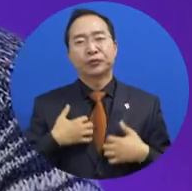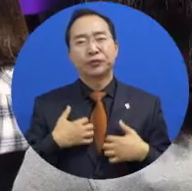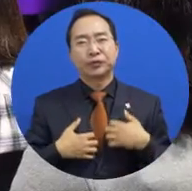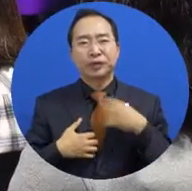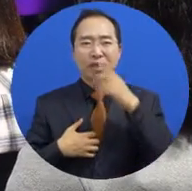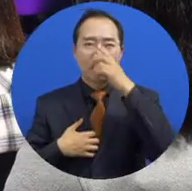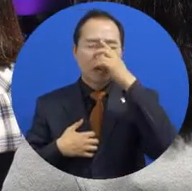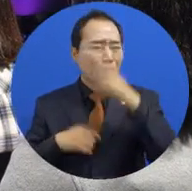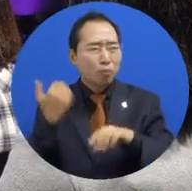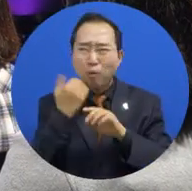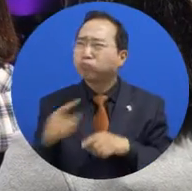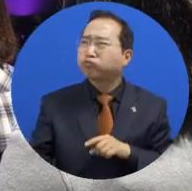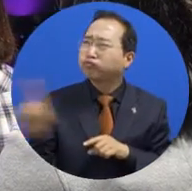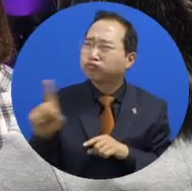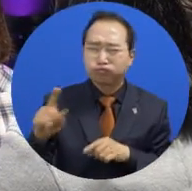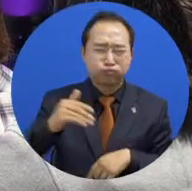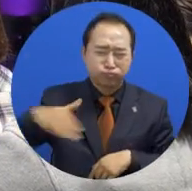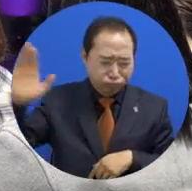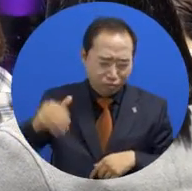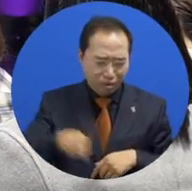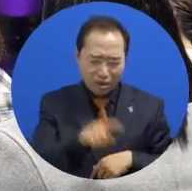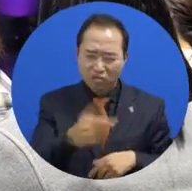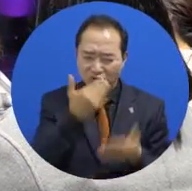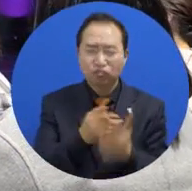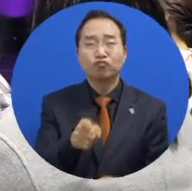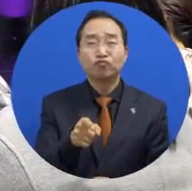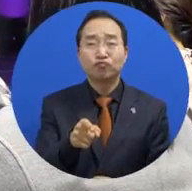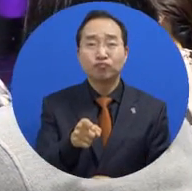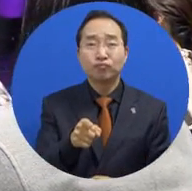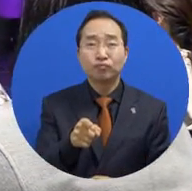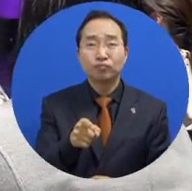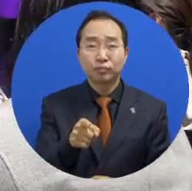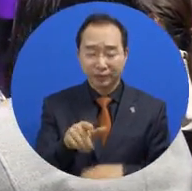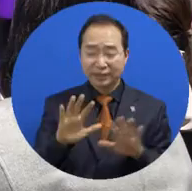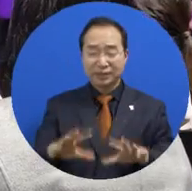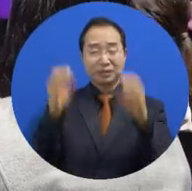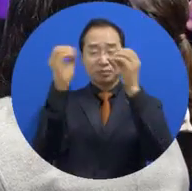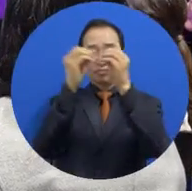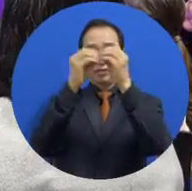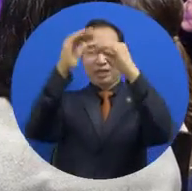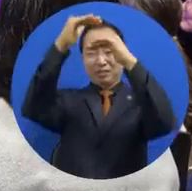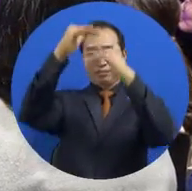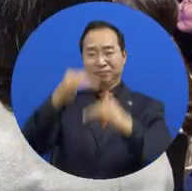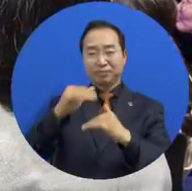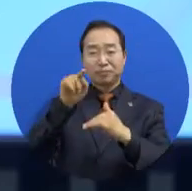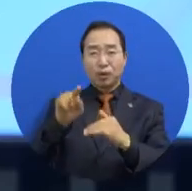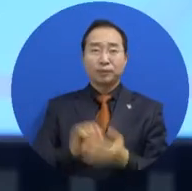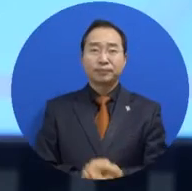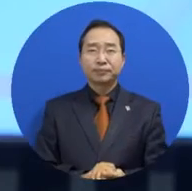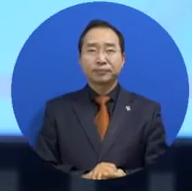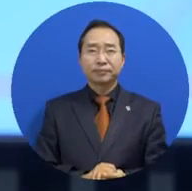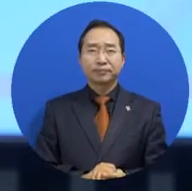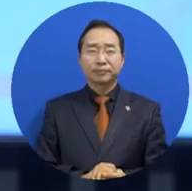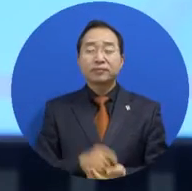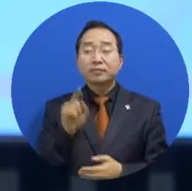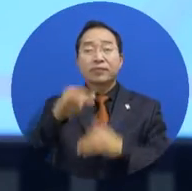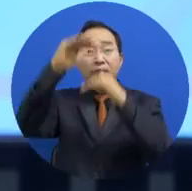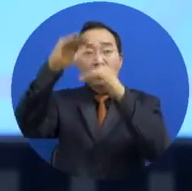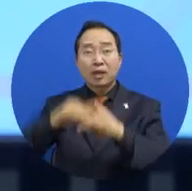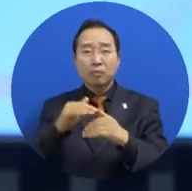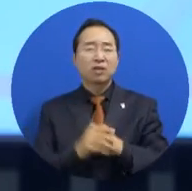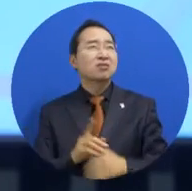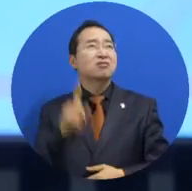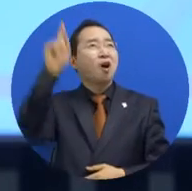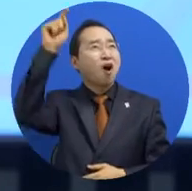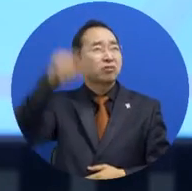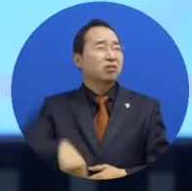건 정말로 뭐 무엇하고도 바꿀 수가 없죠. 그래서 요 문장은 이 천지만물이